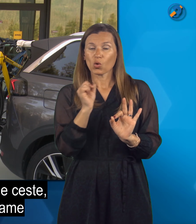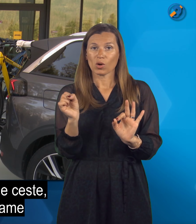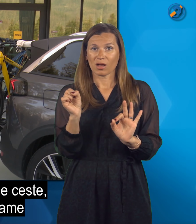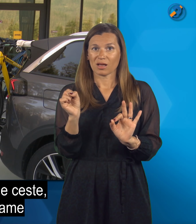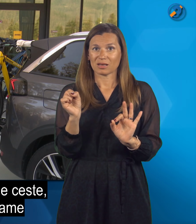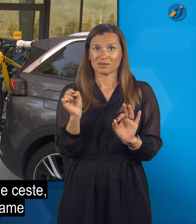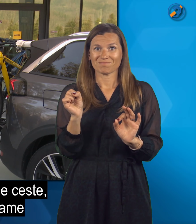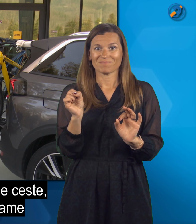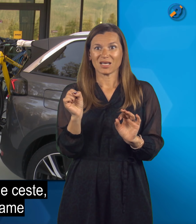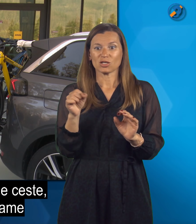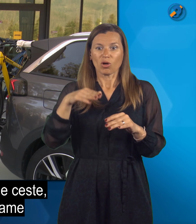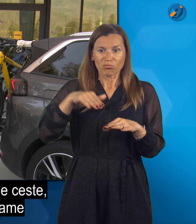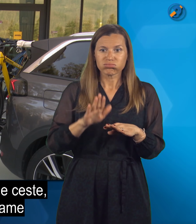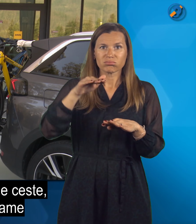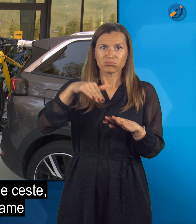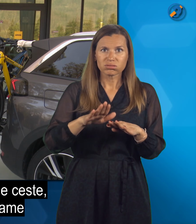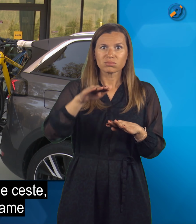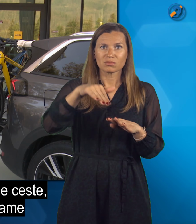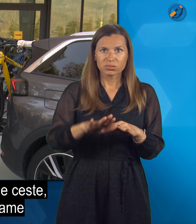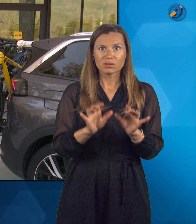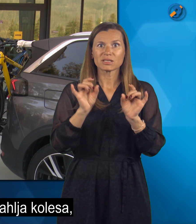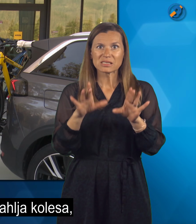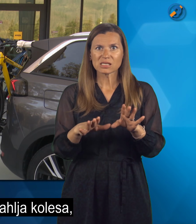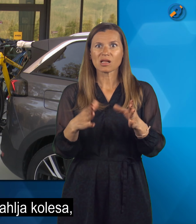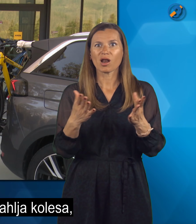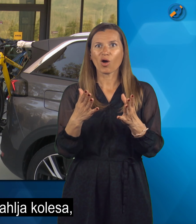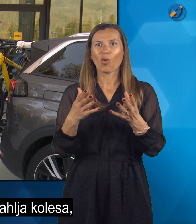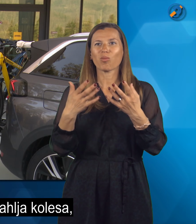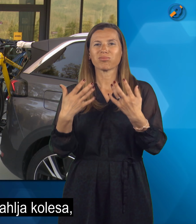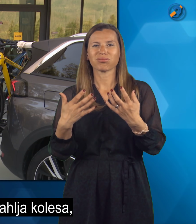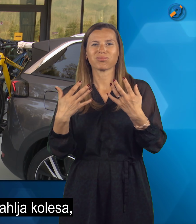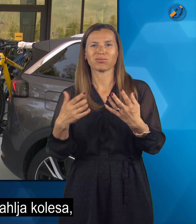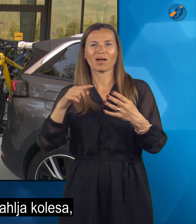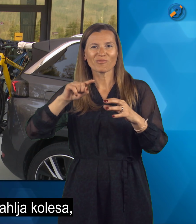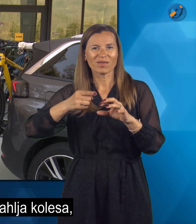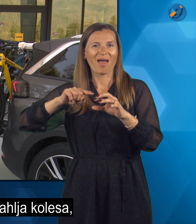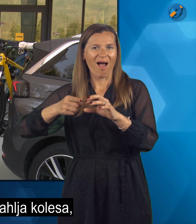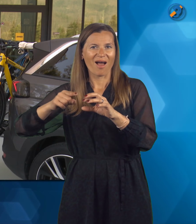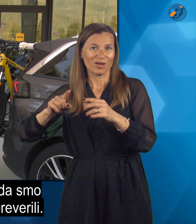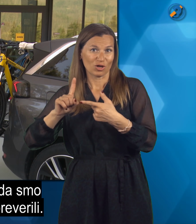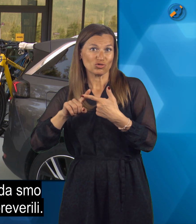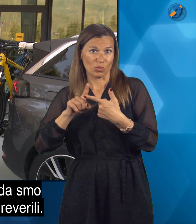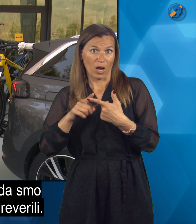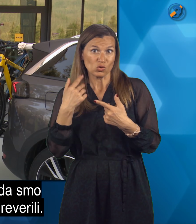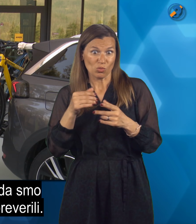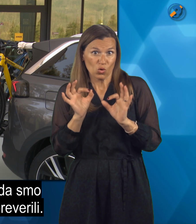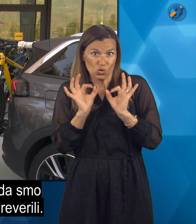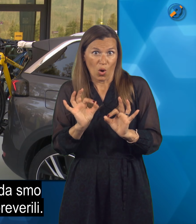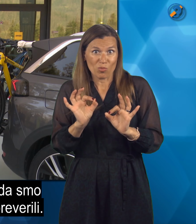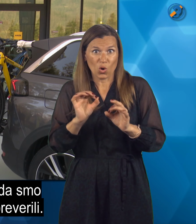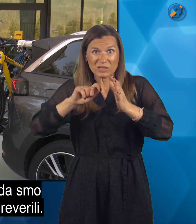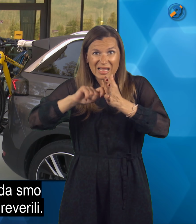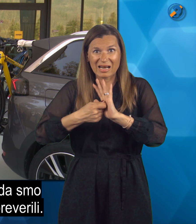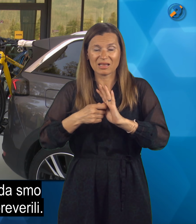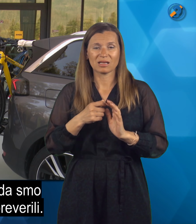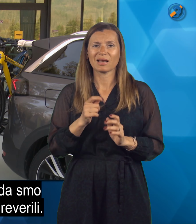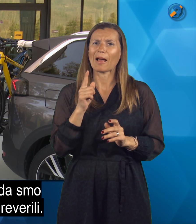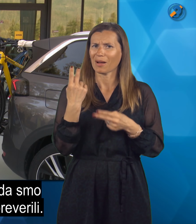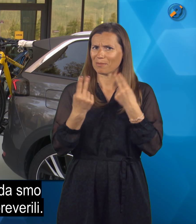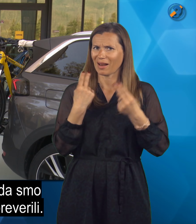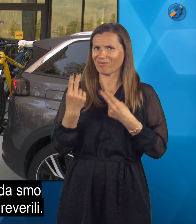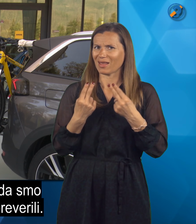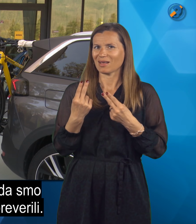kajti neravnine s ceste, udarne jame in to lahko zrahlja vijake, kljub temu, da smo vse skupaj zaklenili, preverjanje